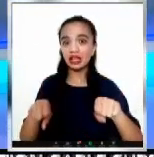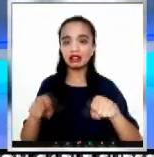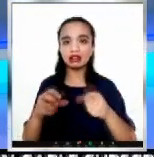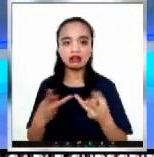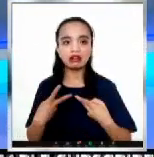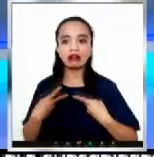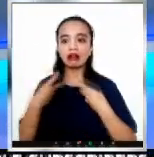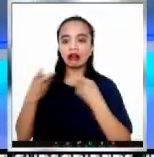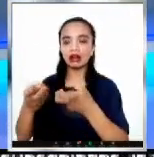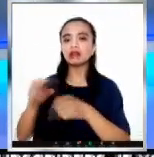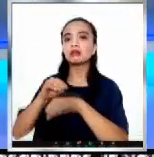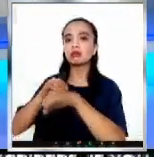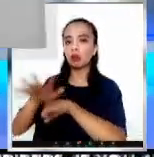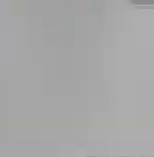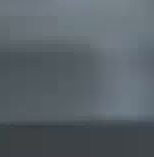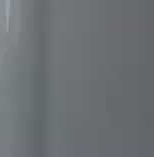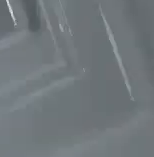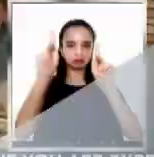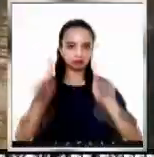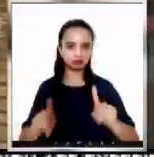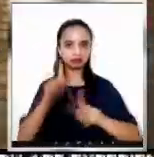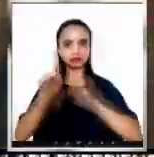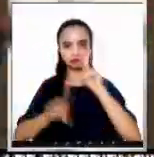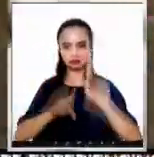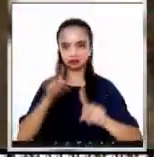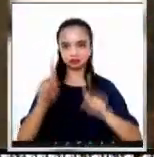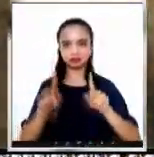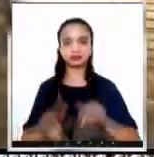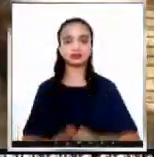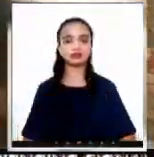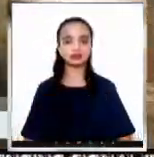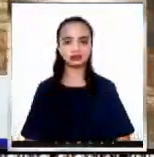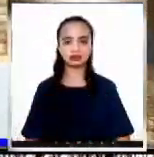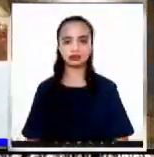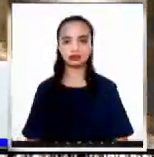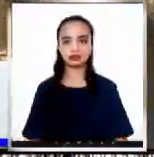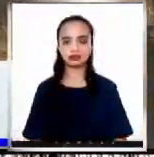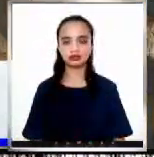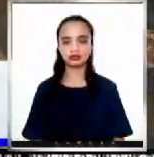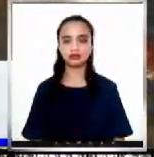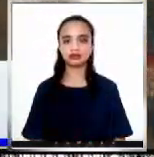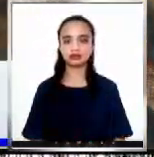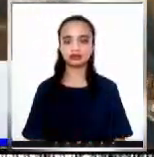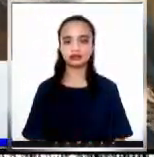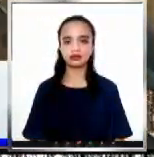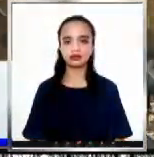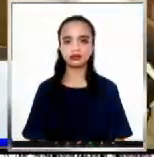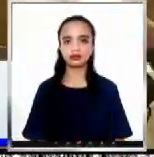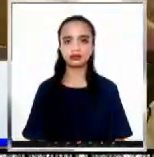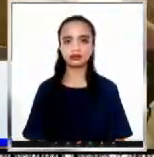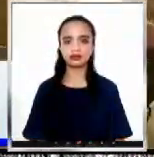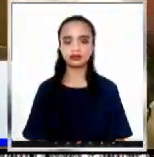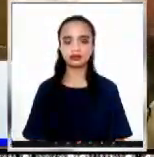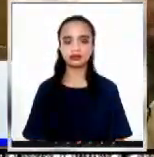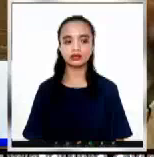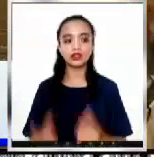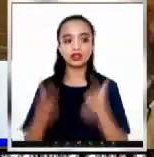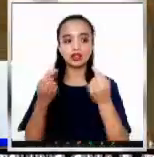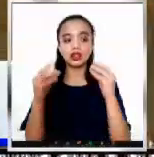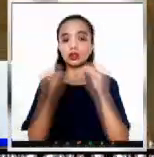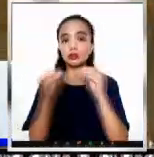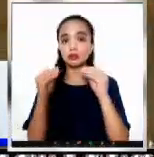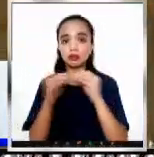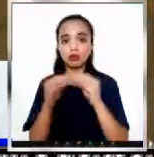Yan ang tinutukan ni J.P. Soriano. Naghihigpit na sa ilang poultry farm